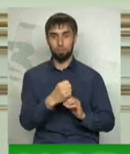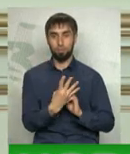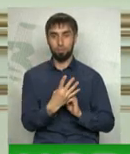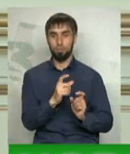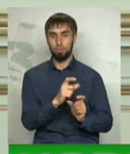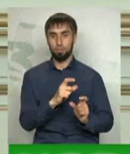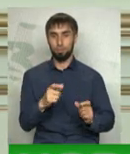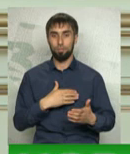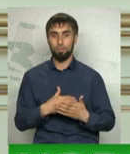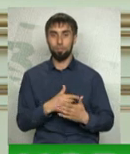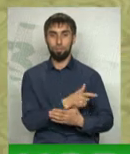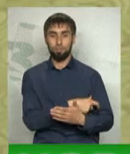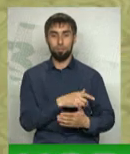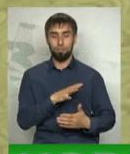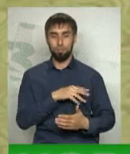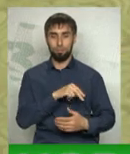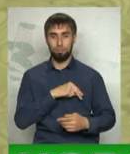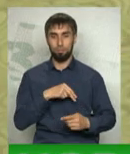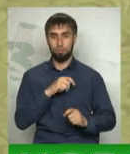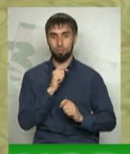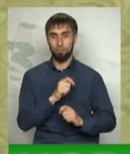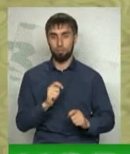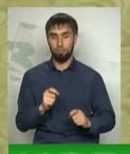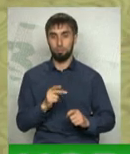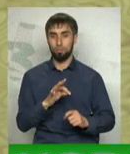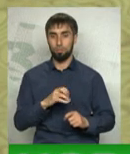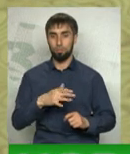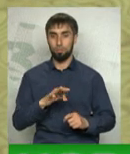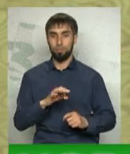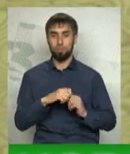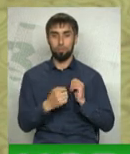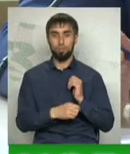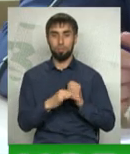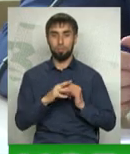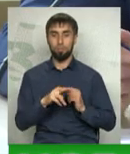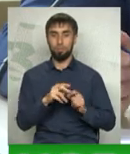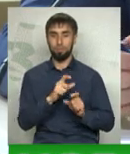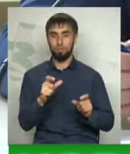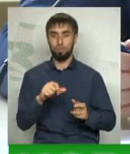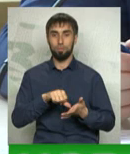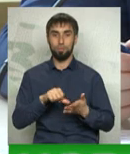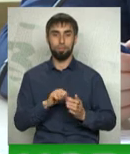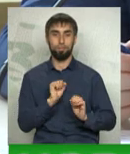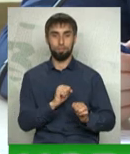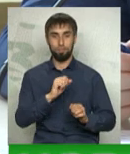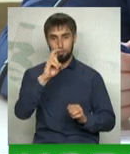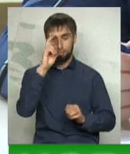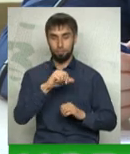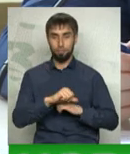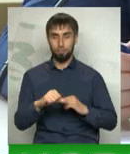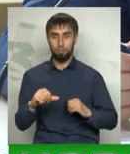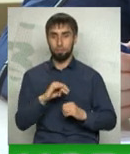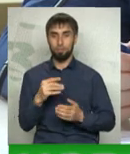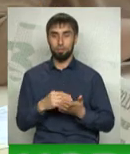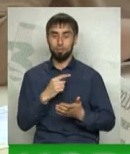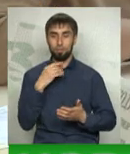14 членов добровольных дружин были поощрены наградами. Кроме того, для материального стимулирования граждан, участвующих в защите государственной границы, из